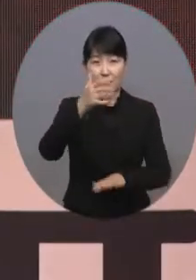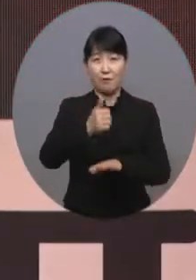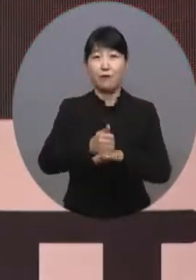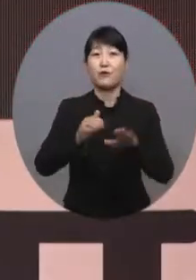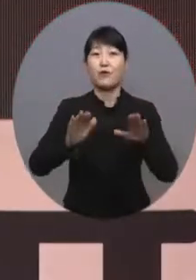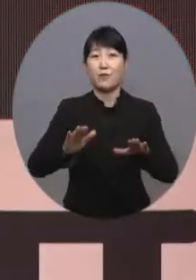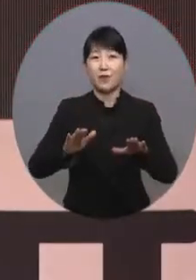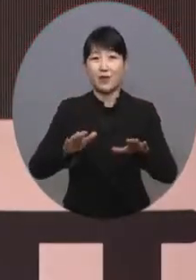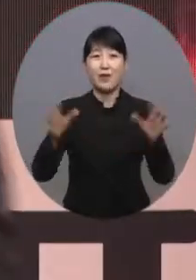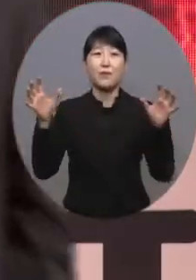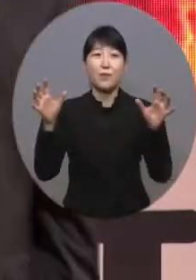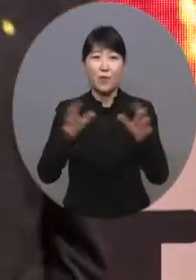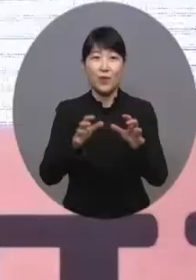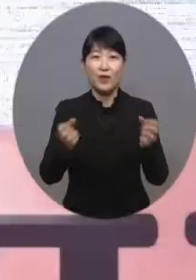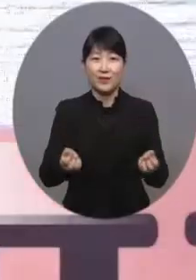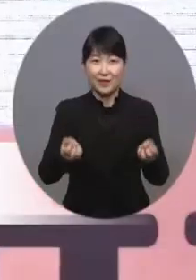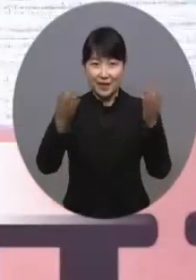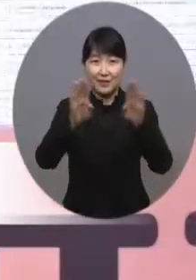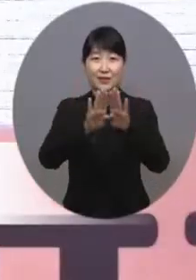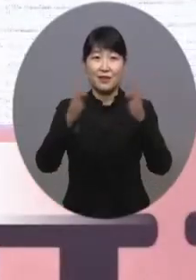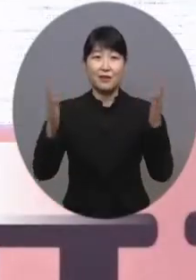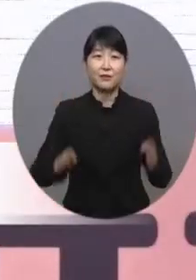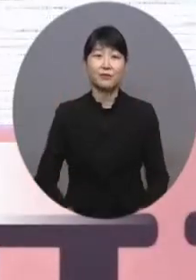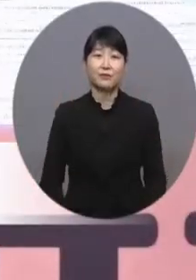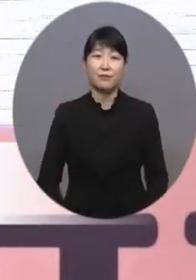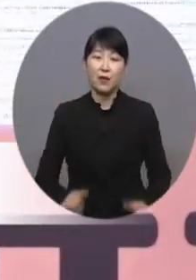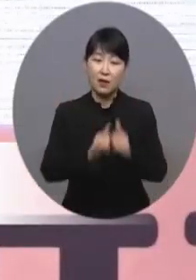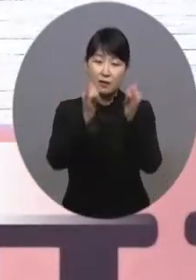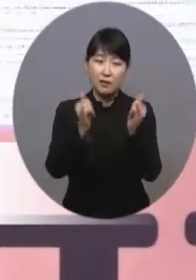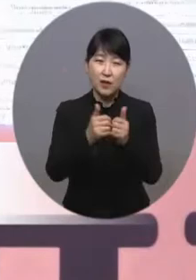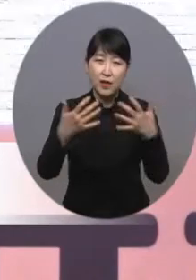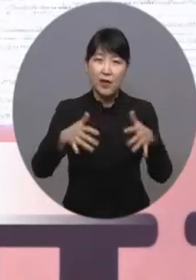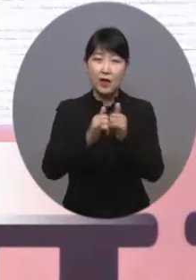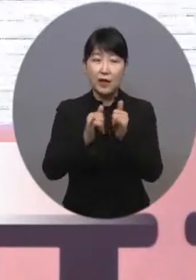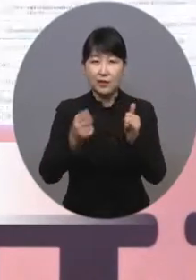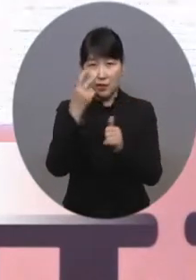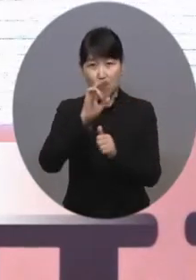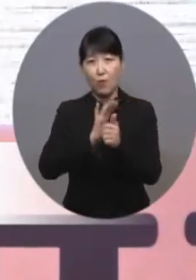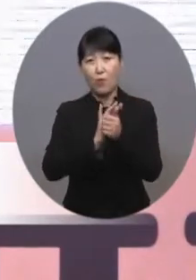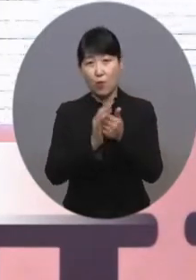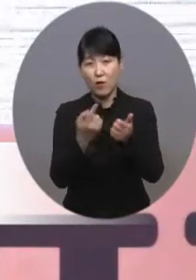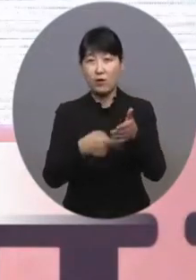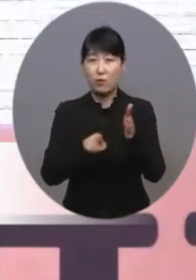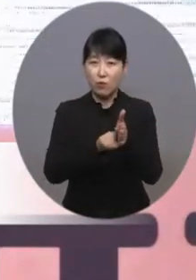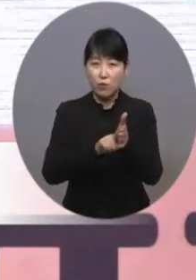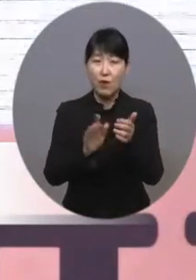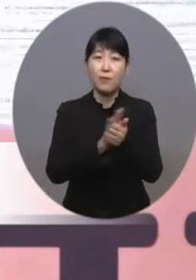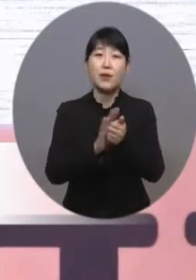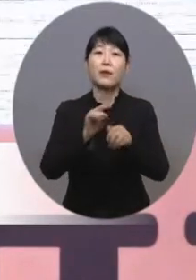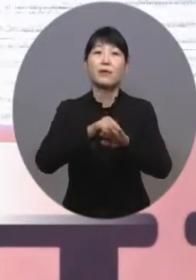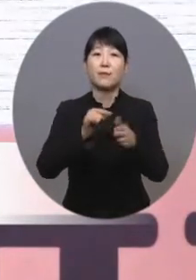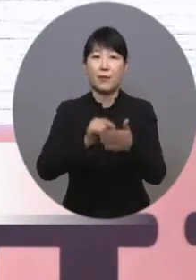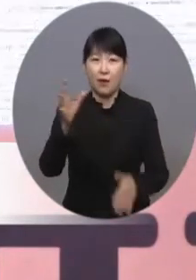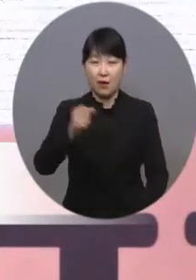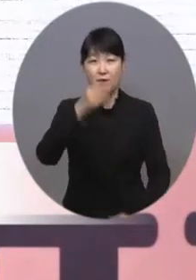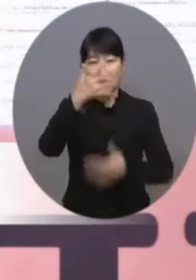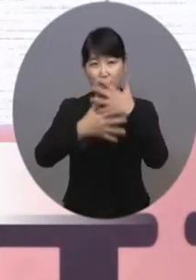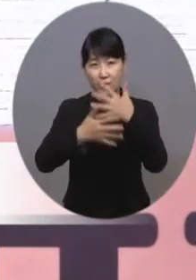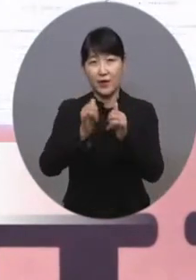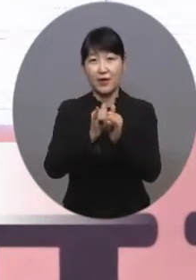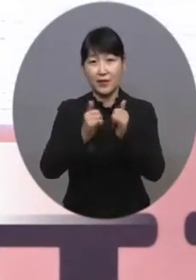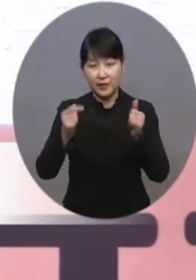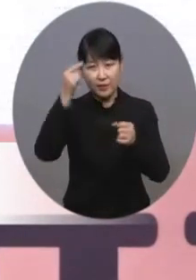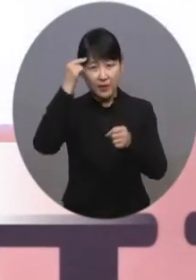대면 행사로 개막을 알렸습니다. 사회 약자를 보호하기 위한 배려의 마음에서 영화들이 뜻을 모아서